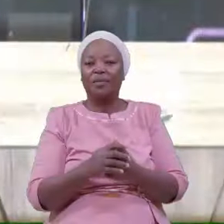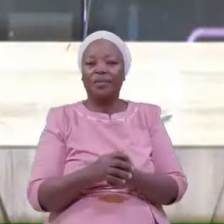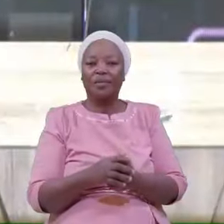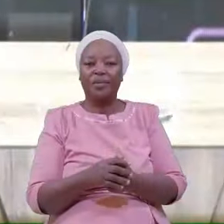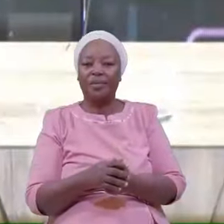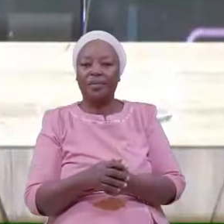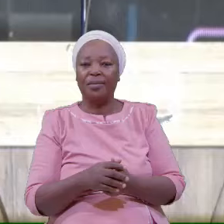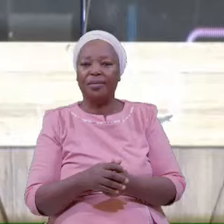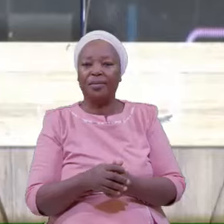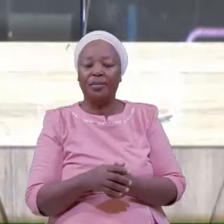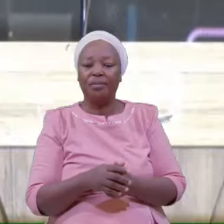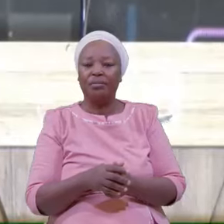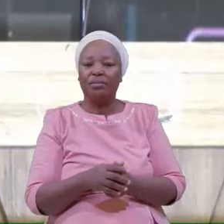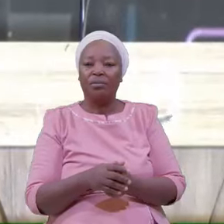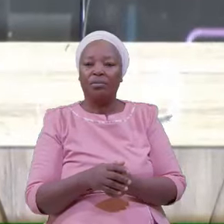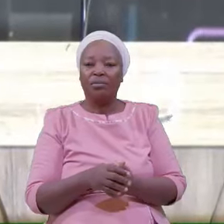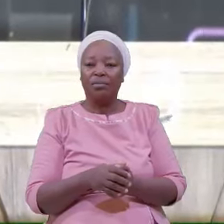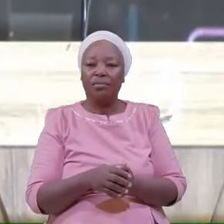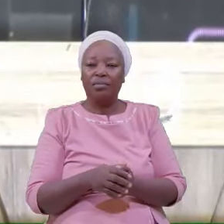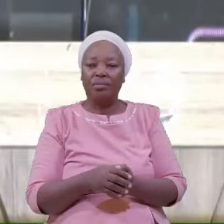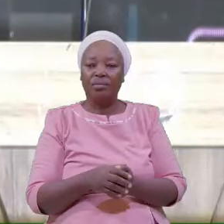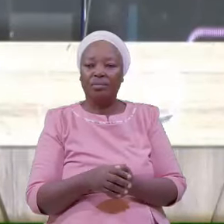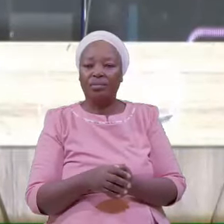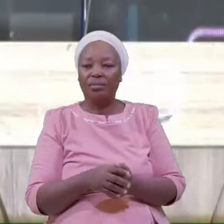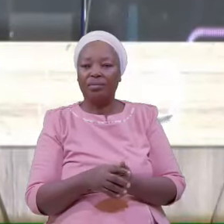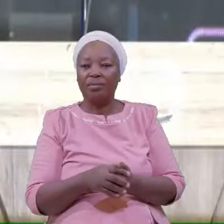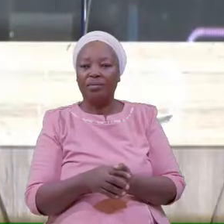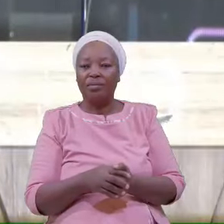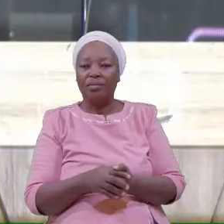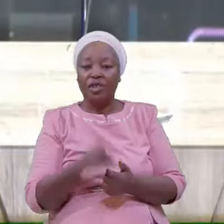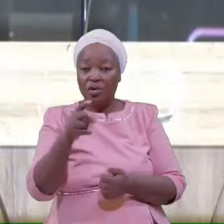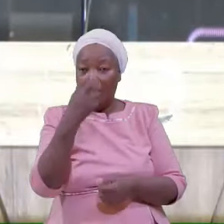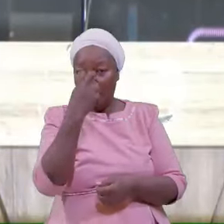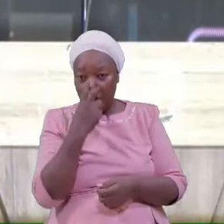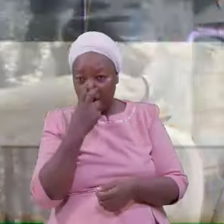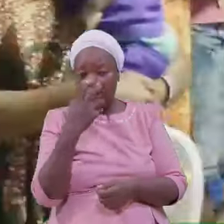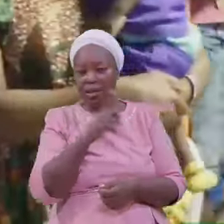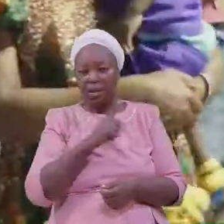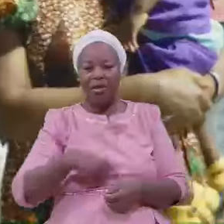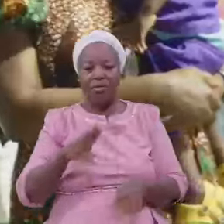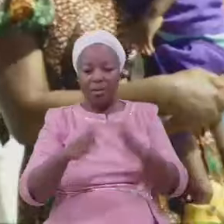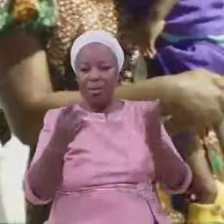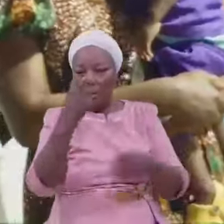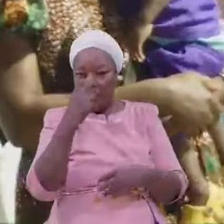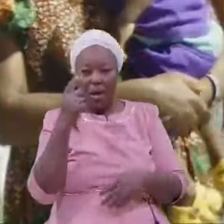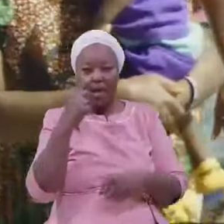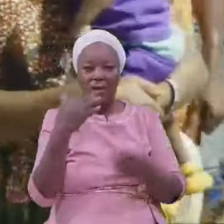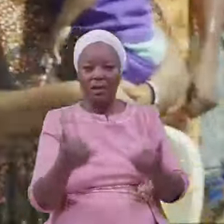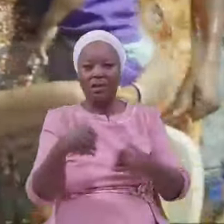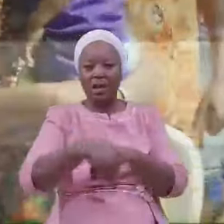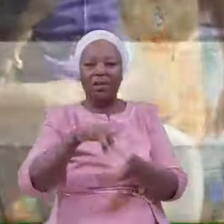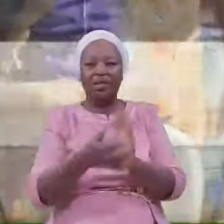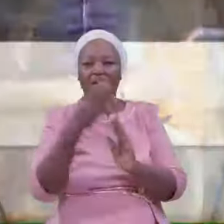ang magbibigay ng kagalingan sa iyo. Open your blind eyes tonight. Kung ikaw bulag, makakakita ka. If you're on